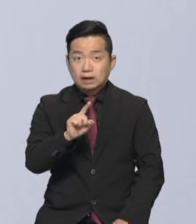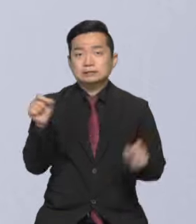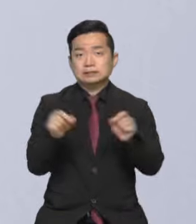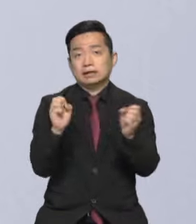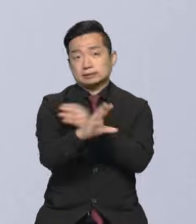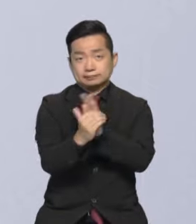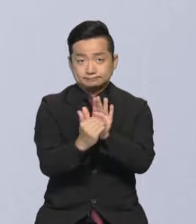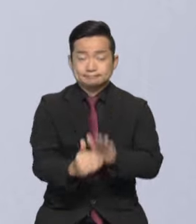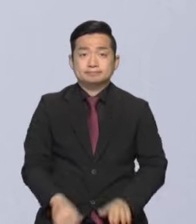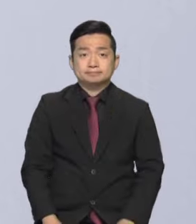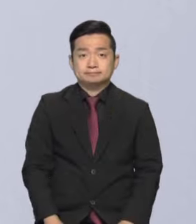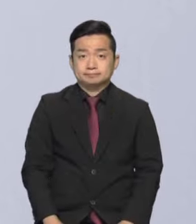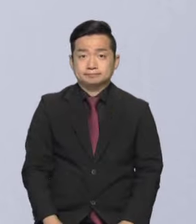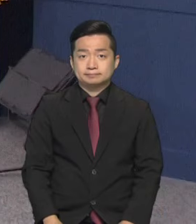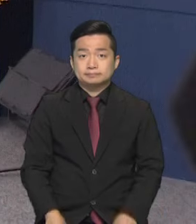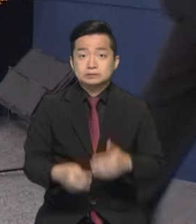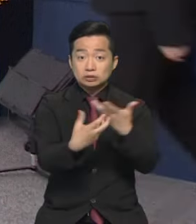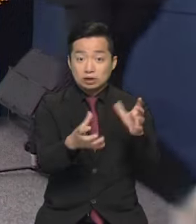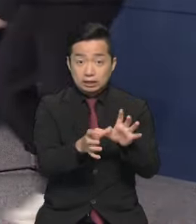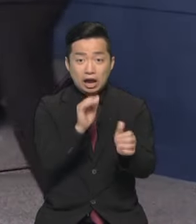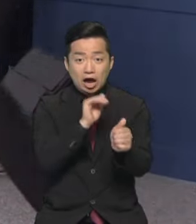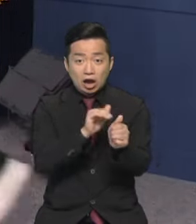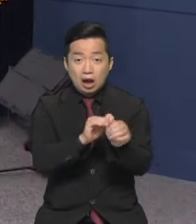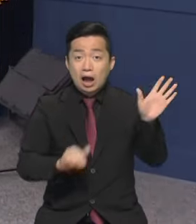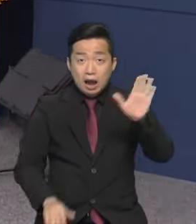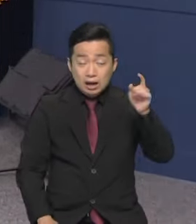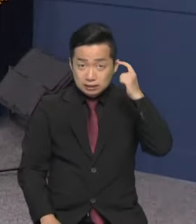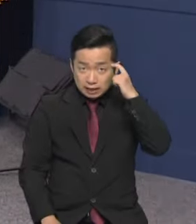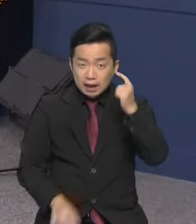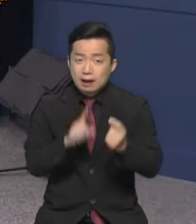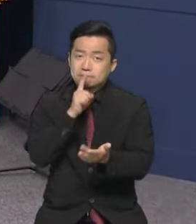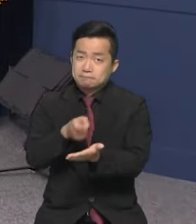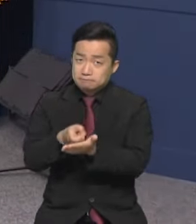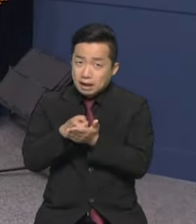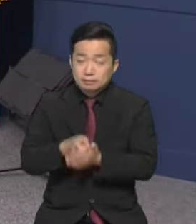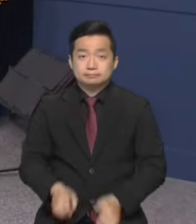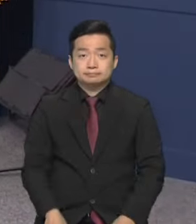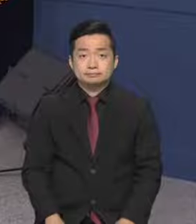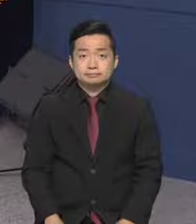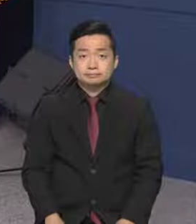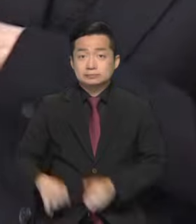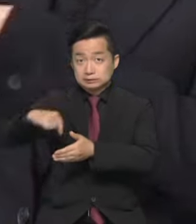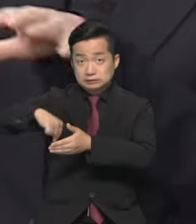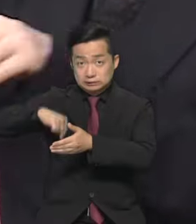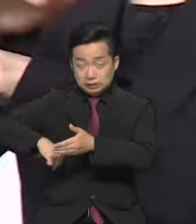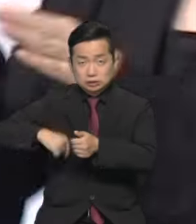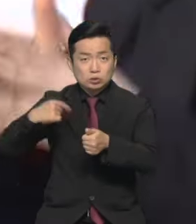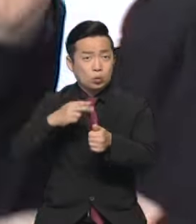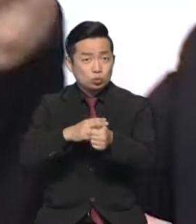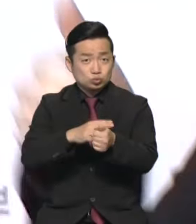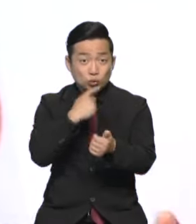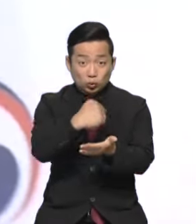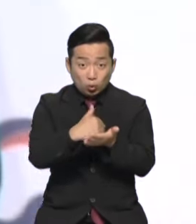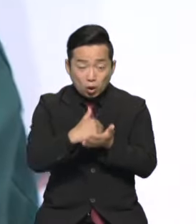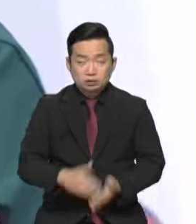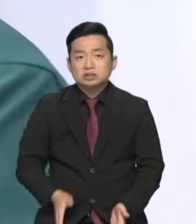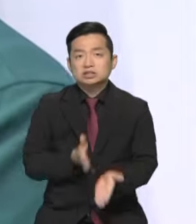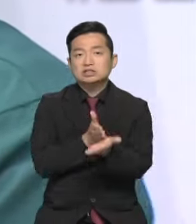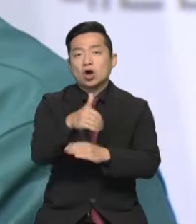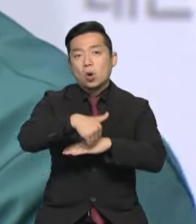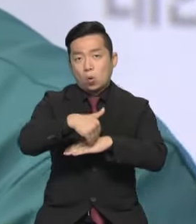짧게 언급했습니다. 의료계를 자극하지 않으려고 말을 아끼는 모습이지만 내부적으론 교수들이 요구한 전공의에